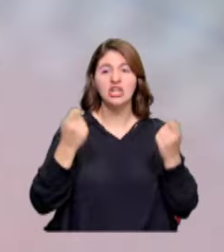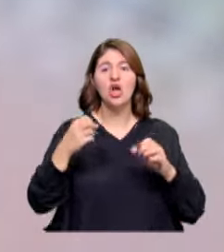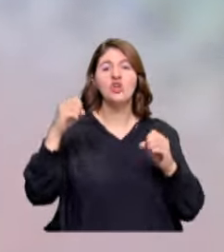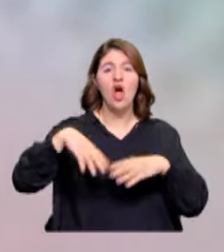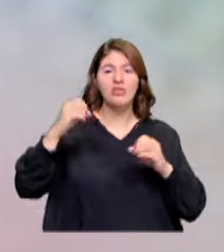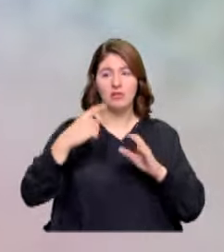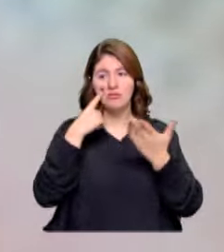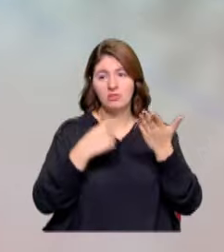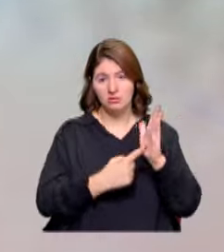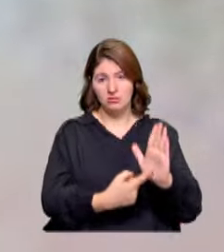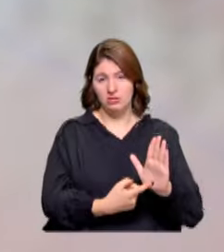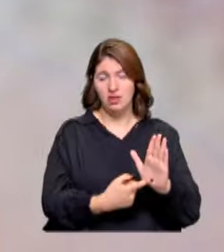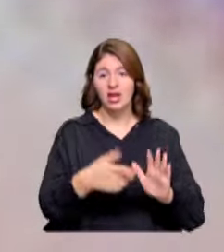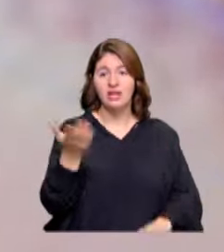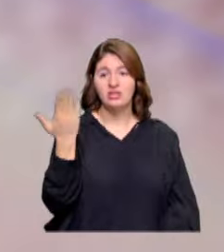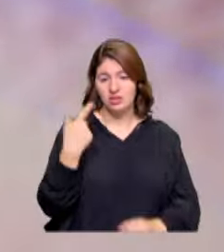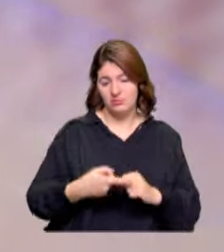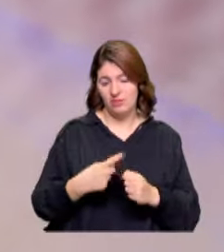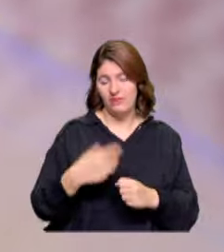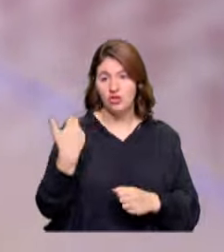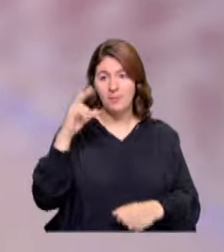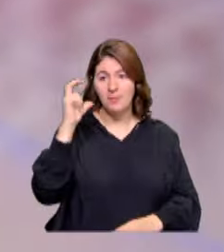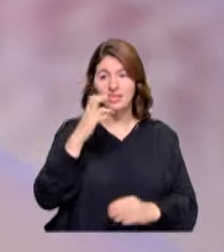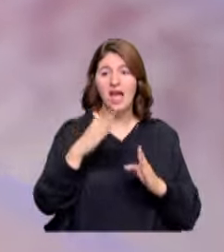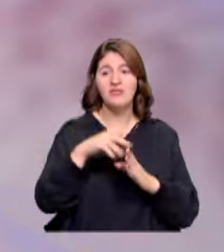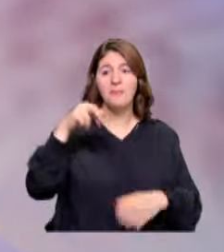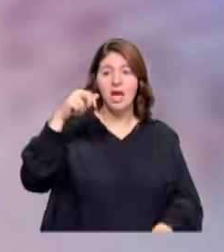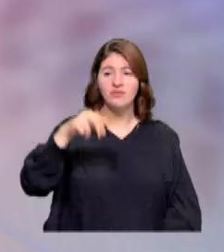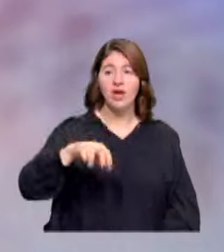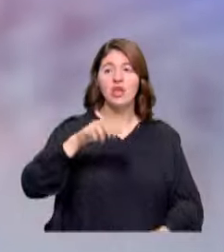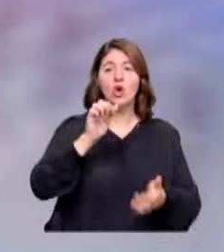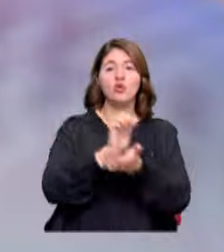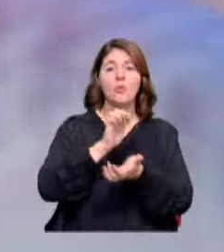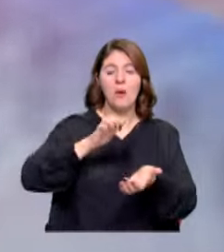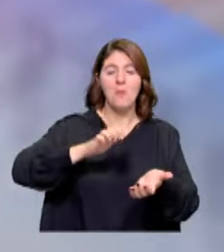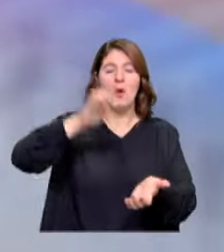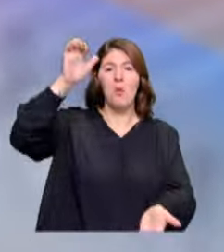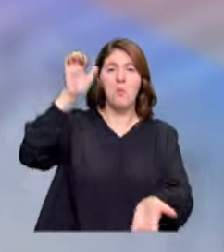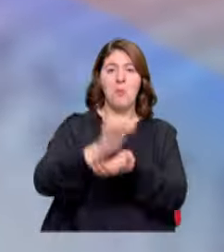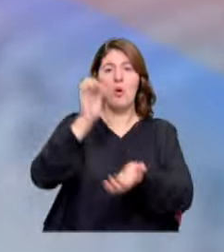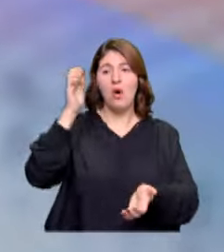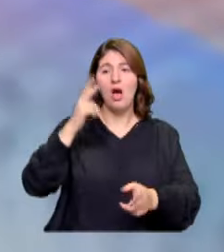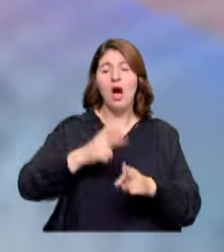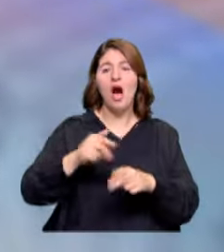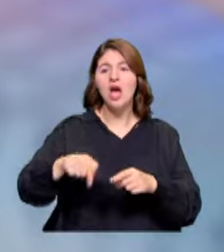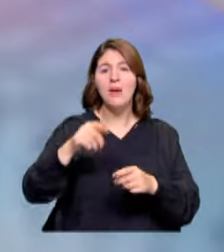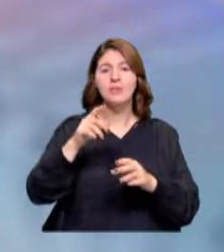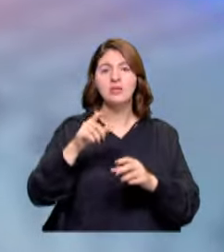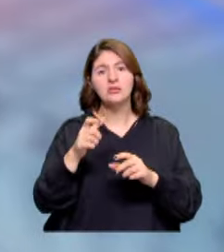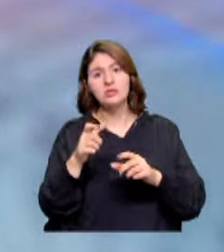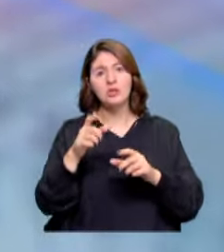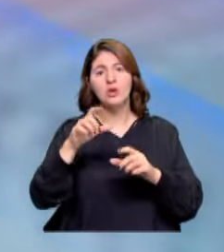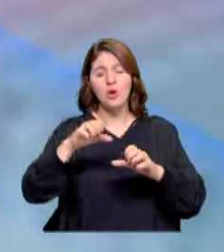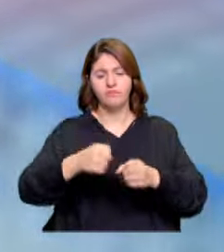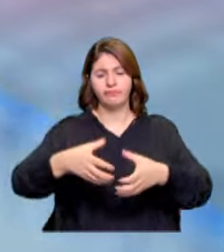röntgenini gösterdi. Geçtiğimiz hafta Manisa'da evdeki merdivende topuk üstü düştüm. Ayağım bir anda tık etti, sonrasında şişti,